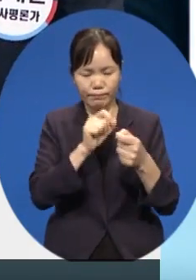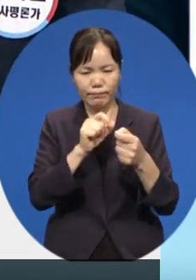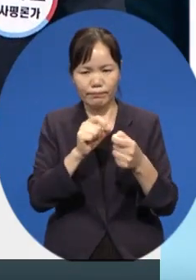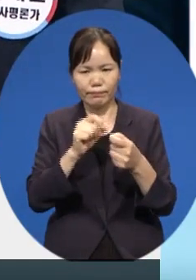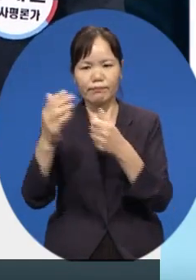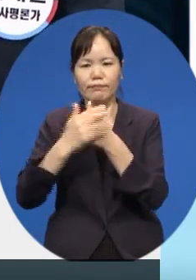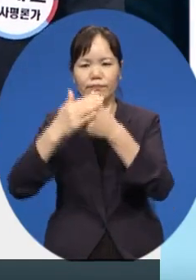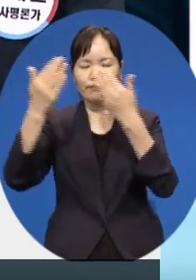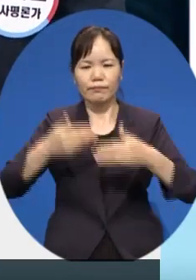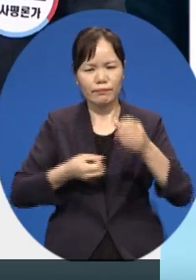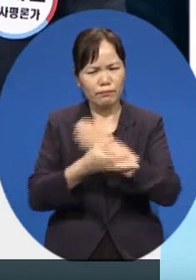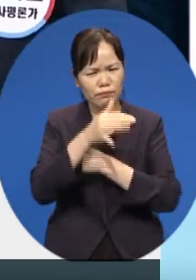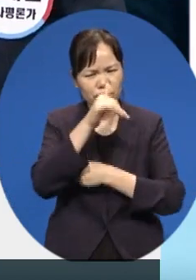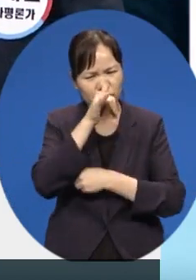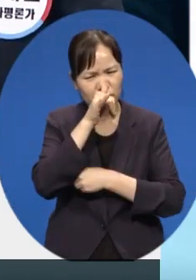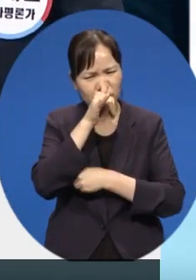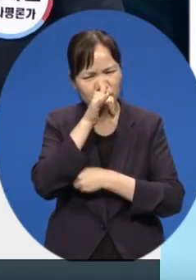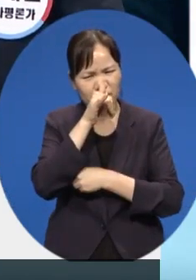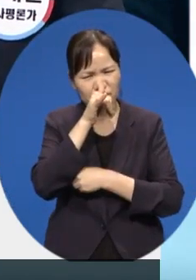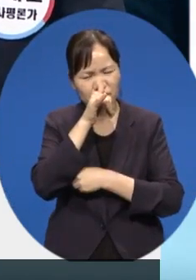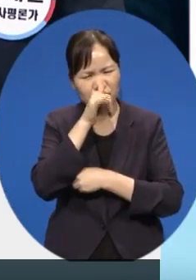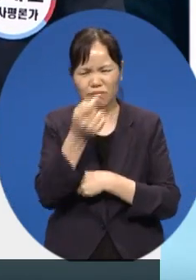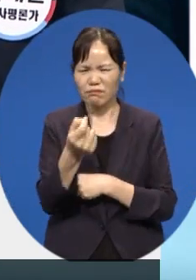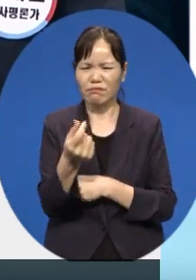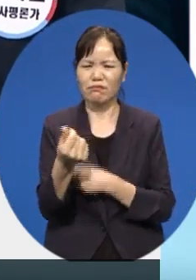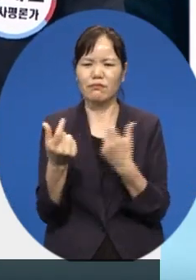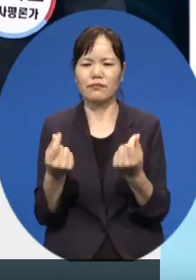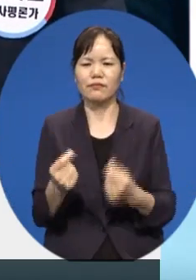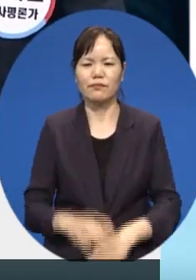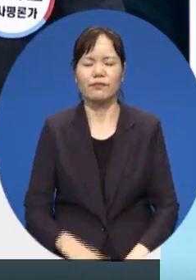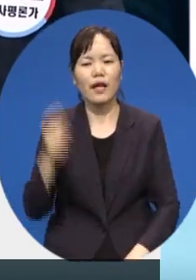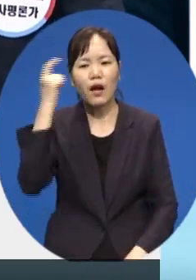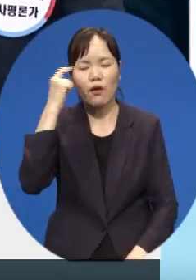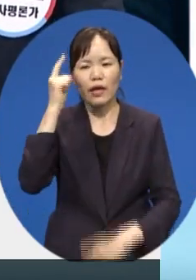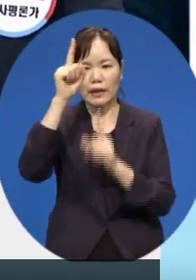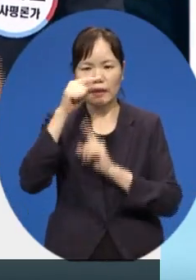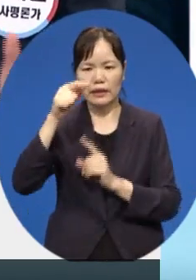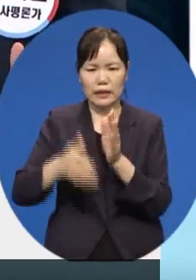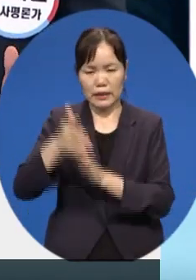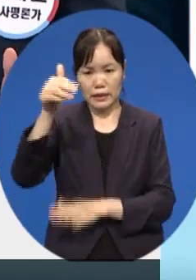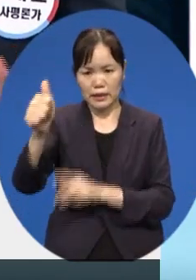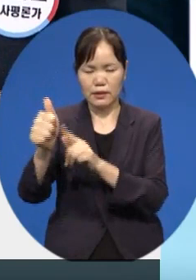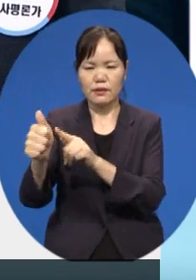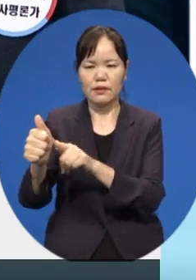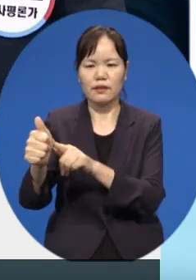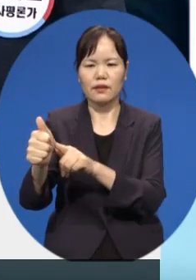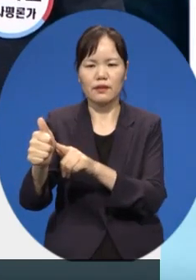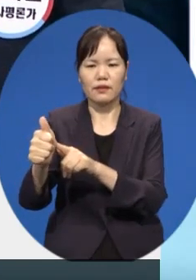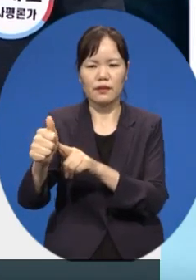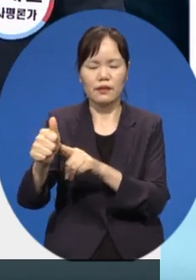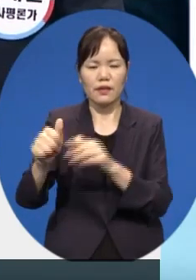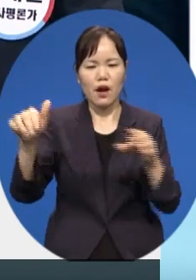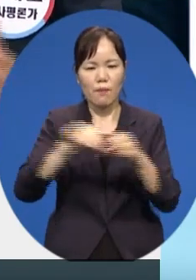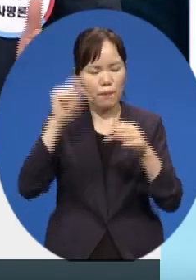하는데 영향을 줄 수 있다? 크지 않을 거라고 봅니다. 이미 이재명 경기지사 같은 경우는 반문 이미지를